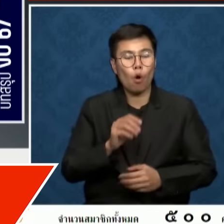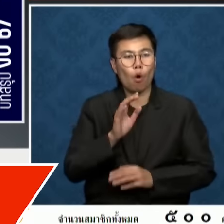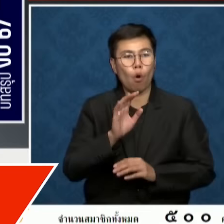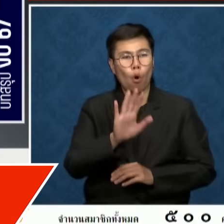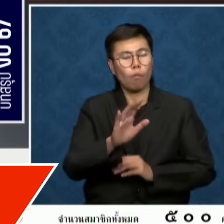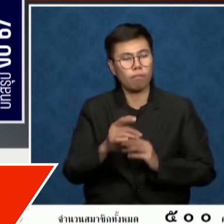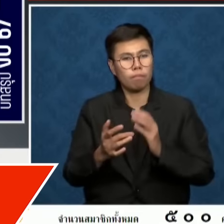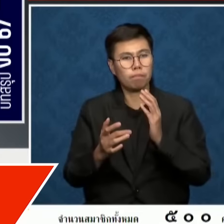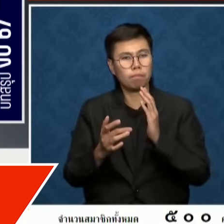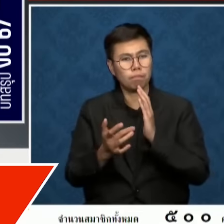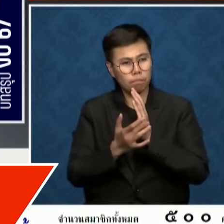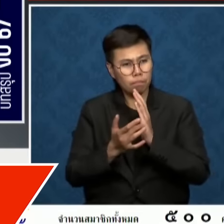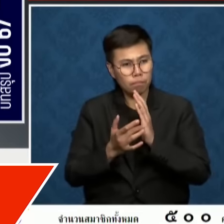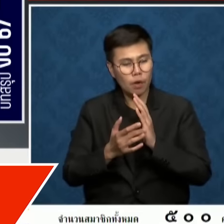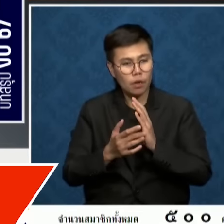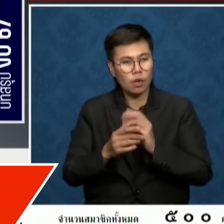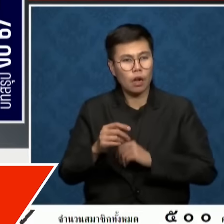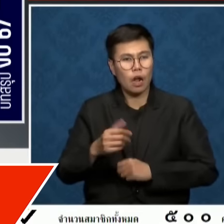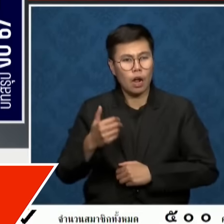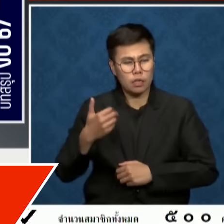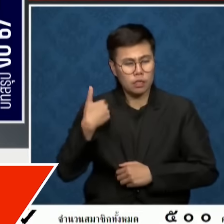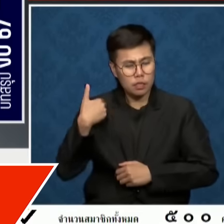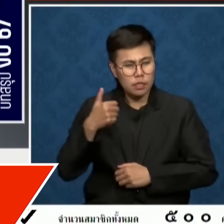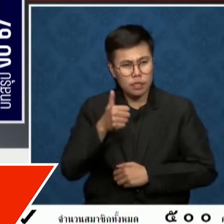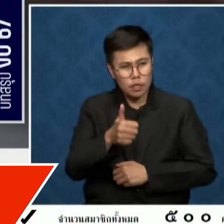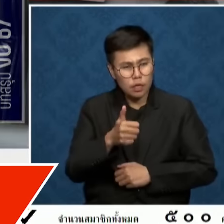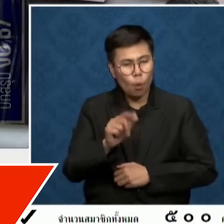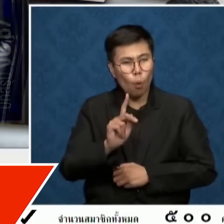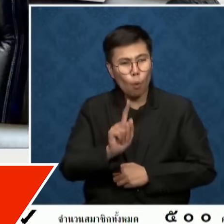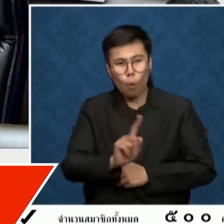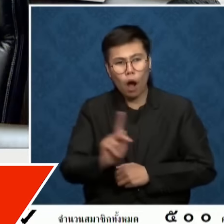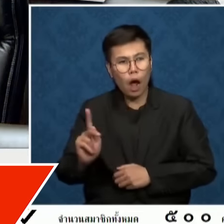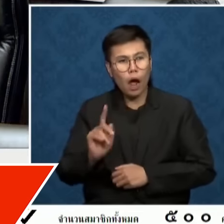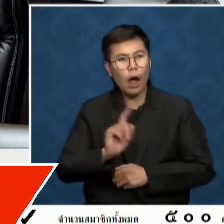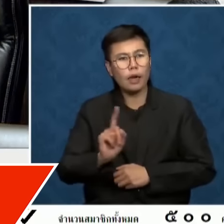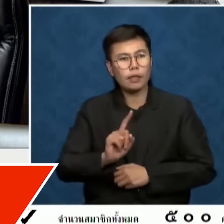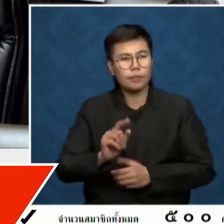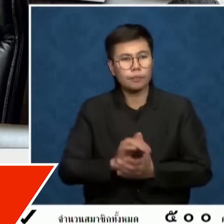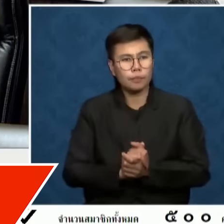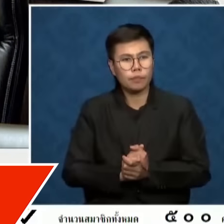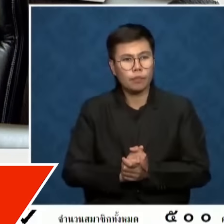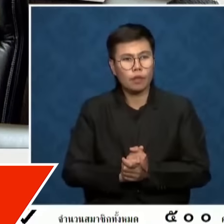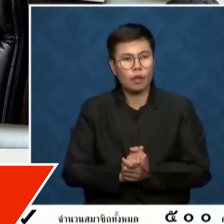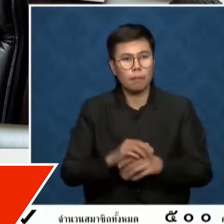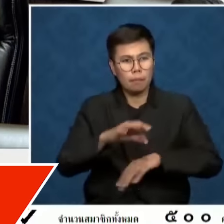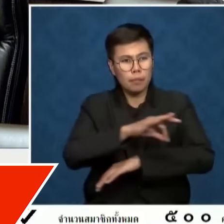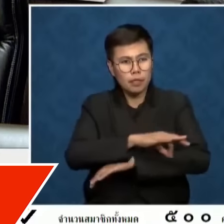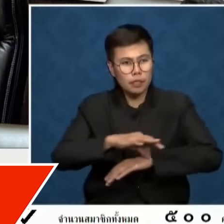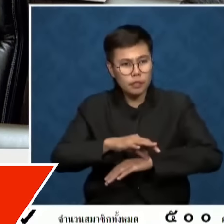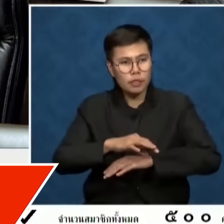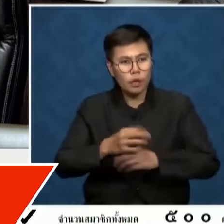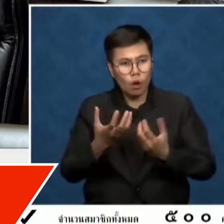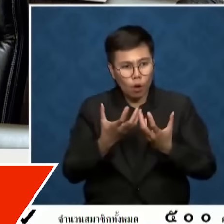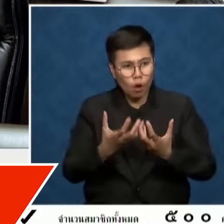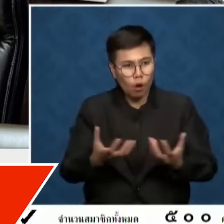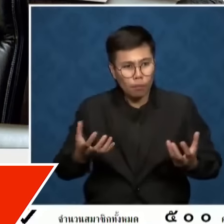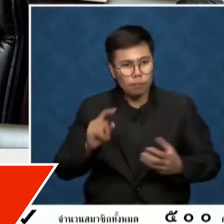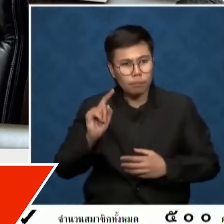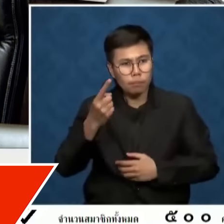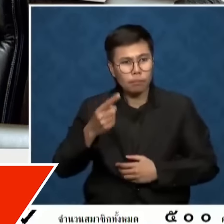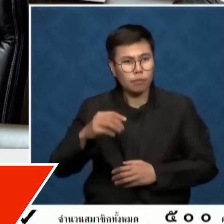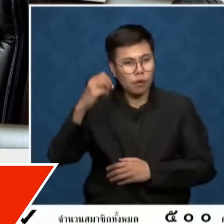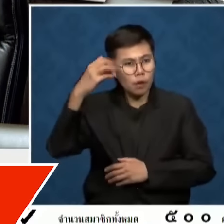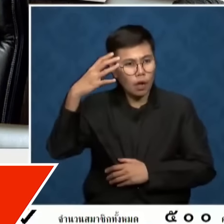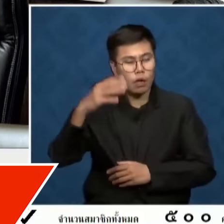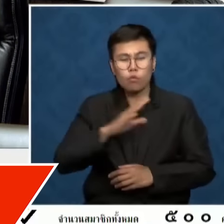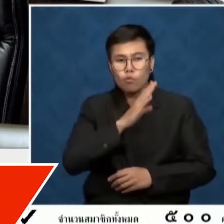ไฟปกติก็ได้ค่ะแต่ตราบใดที่กระบวนการจัดซ้อจัดจ้างบญชีนวตกรร ยังไม่สามารถป้องกันก